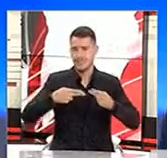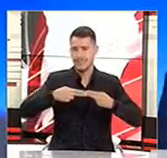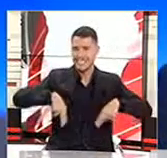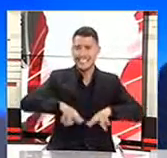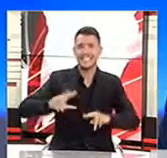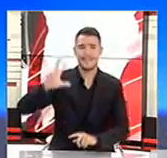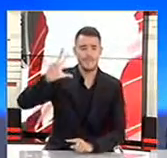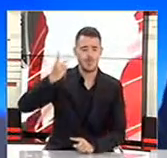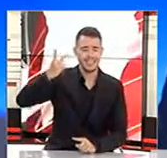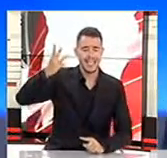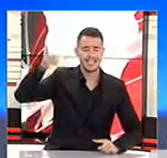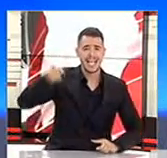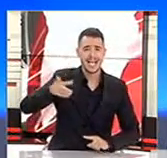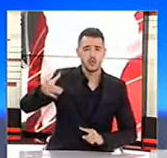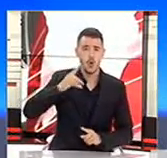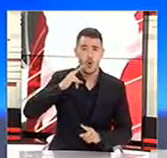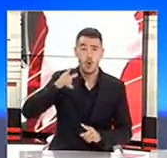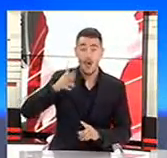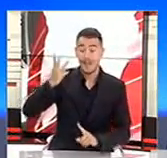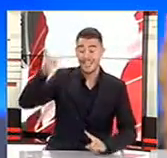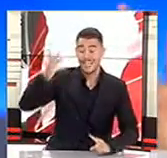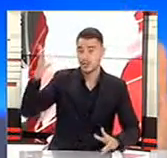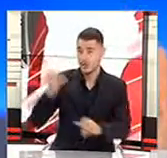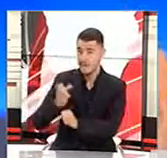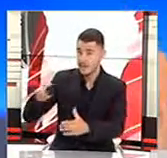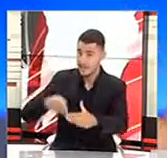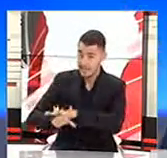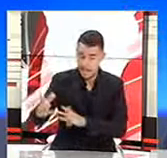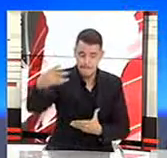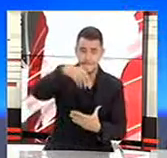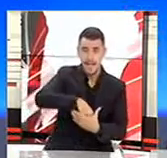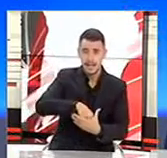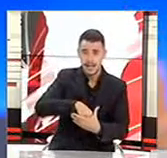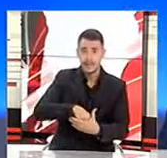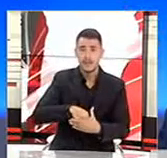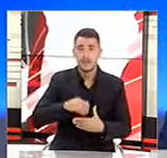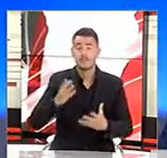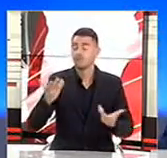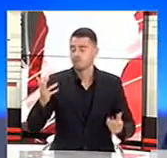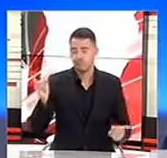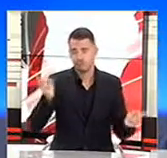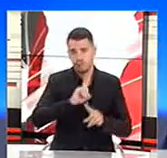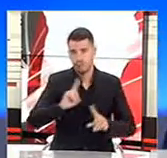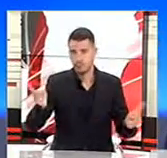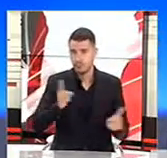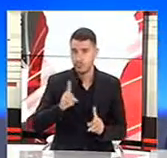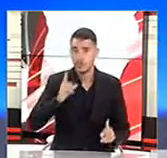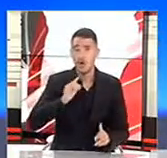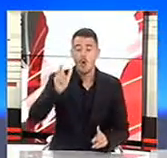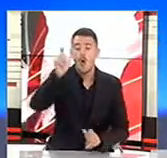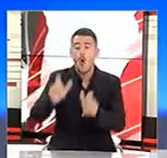εφαρμόζαμε μία ρύθμιση που θα ήταν σε αντίθεση με το κεντρικό χαρακτήρα της ισοτιμίας της ψήφου του κάθε